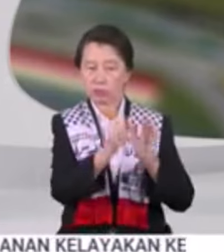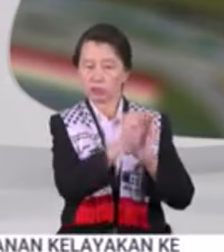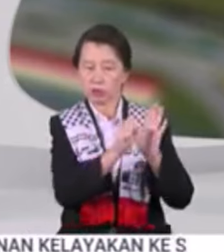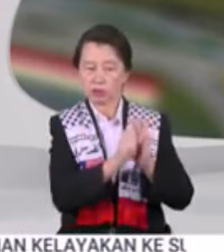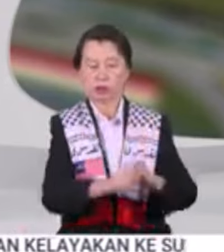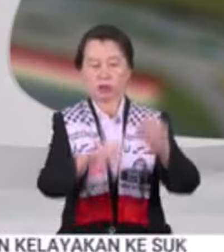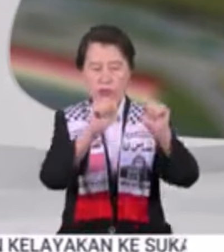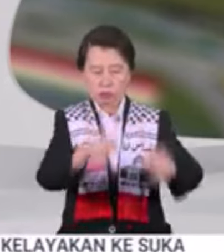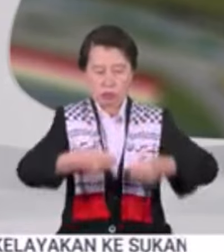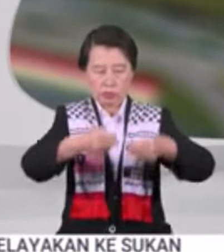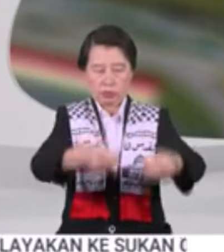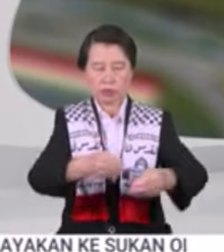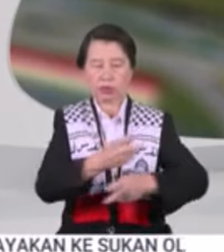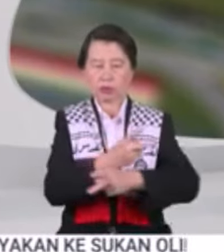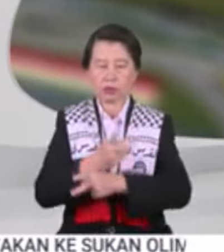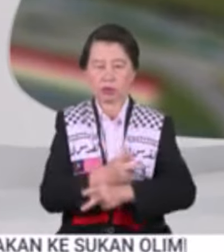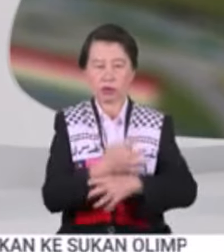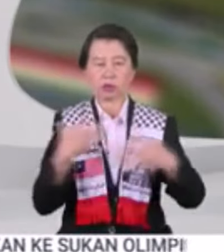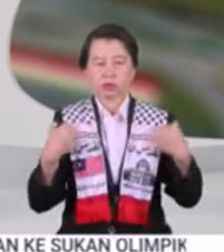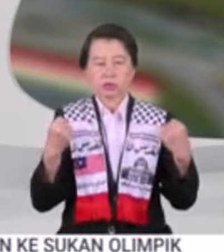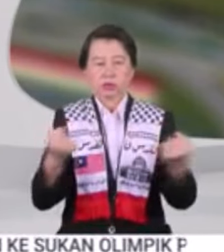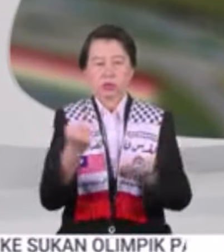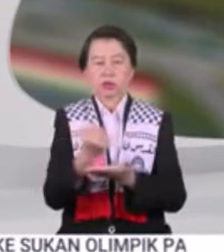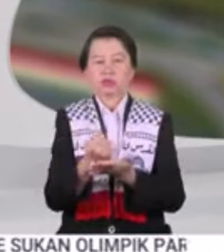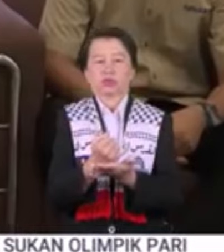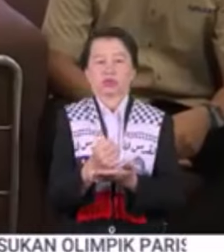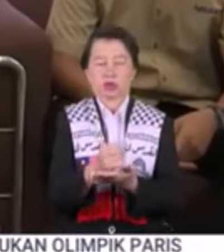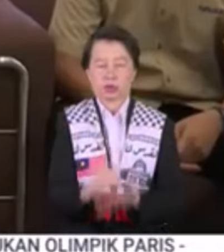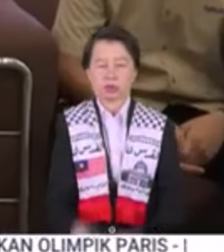yang layak menerima perlindungan kesihatan itu.